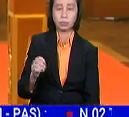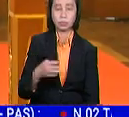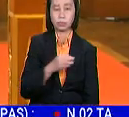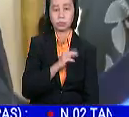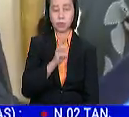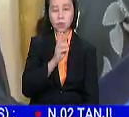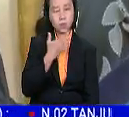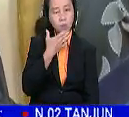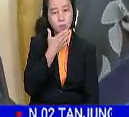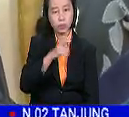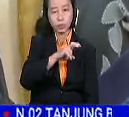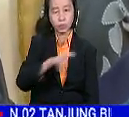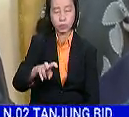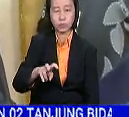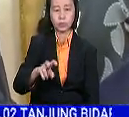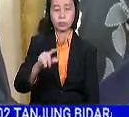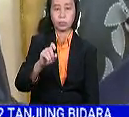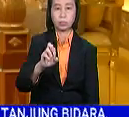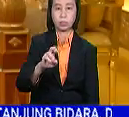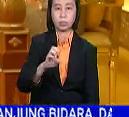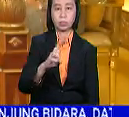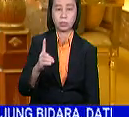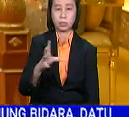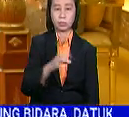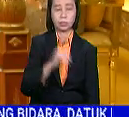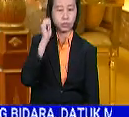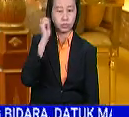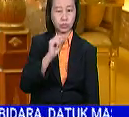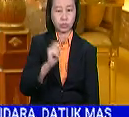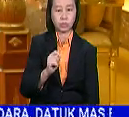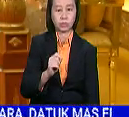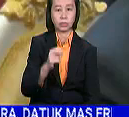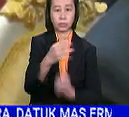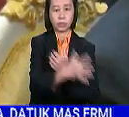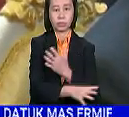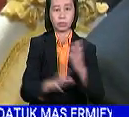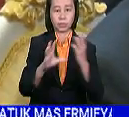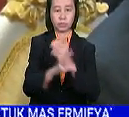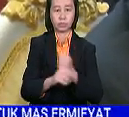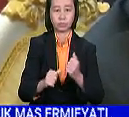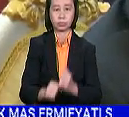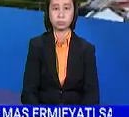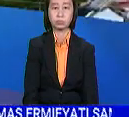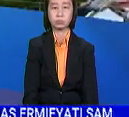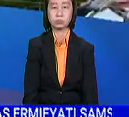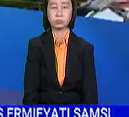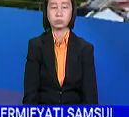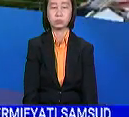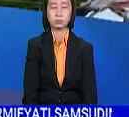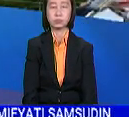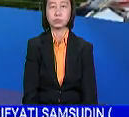muda pengangkutan Serawak dokter jerit sosial dan setiausaha kerajaan jerawat datuak Mayor some one